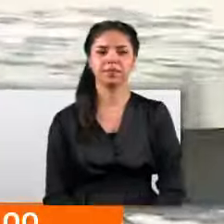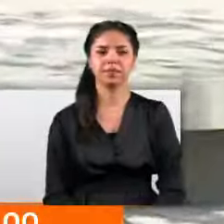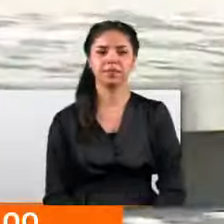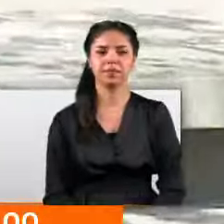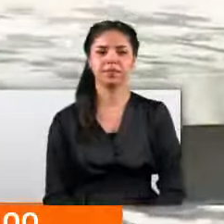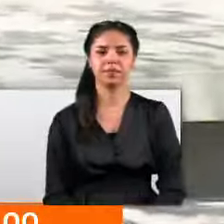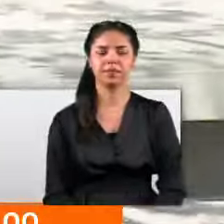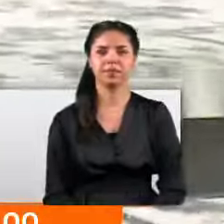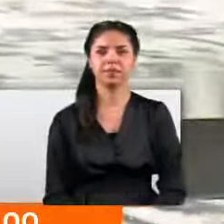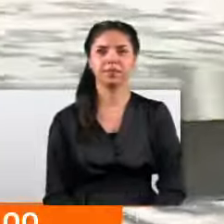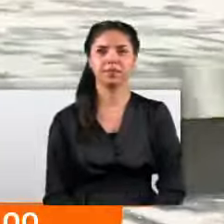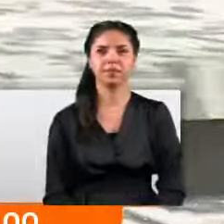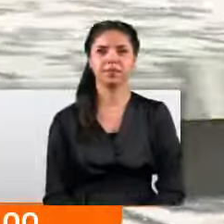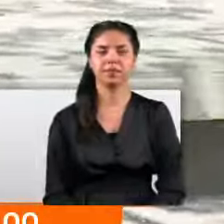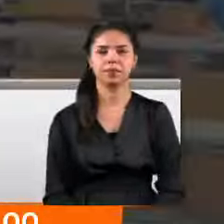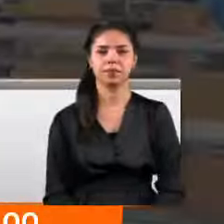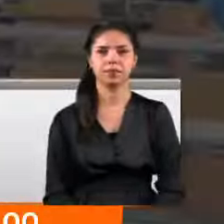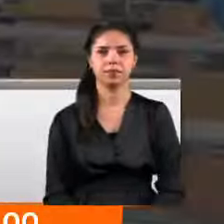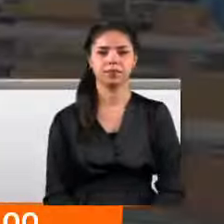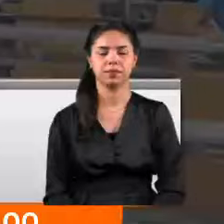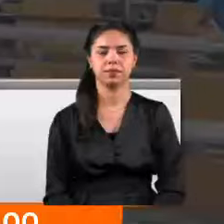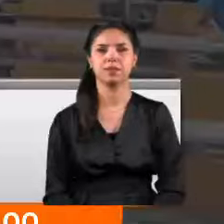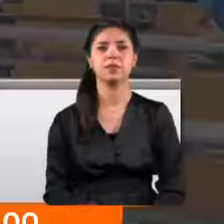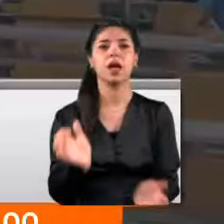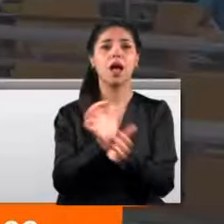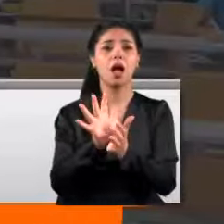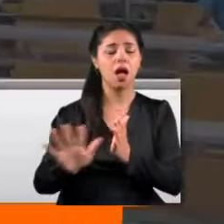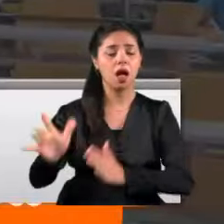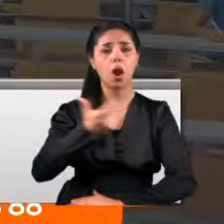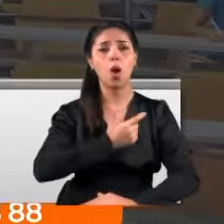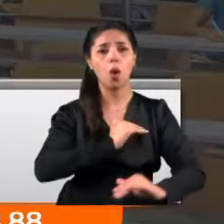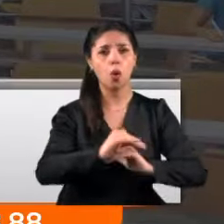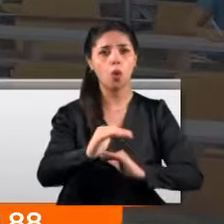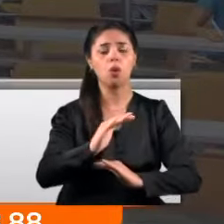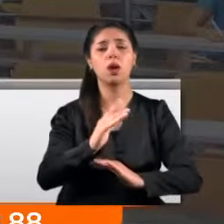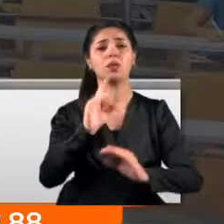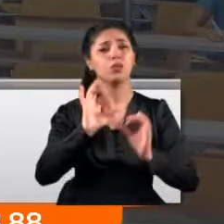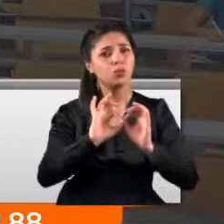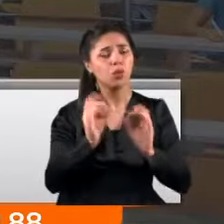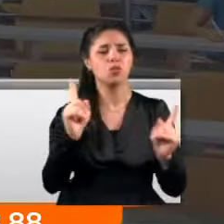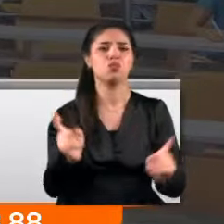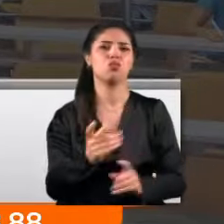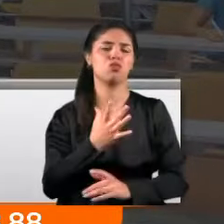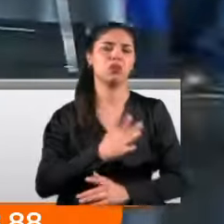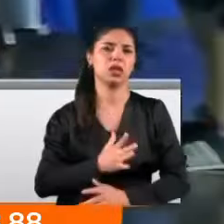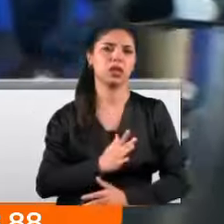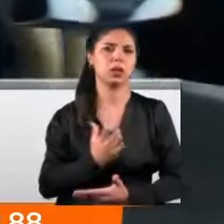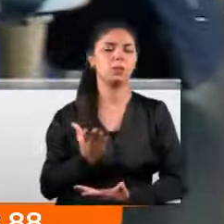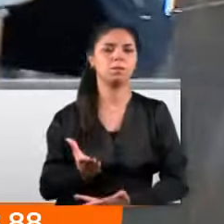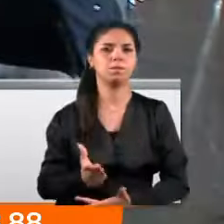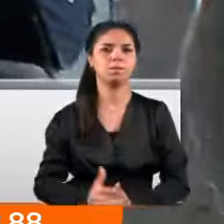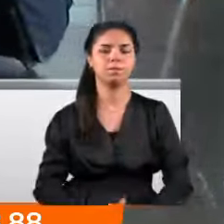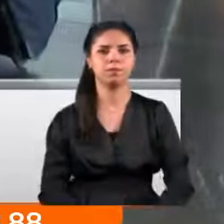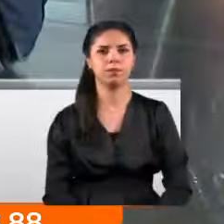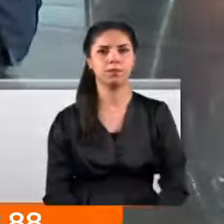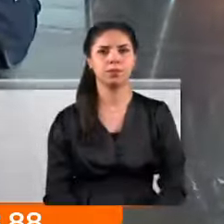uygun ücretler olsa daha güzel olabilir bizim için. Veliler ve öğrenciler bu duruma bir çözüm bulunmasını istiyor.